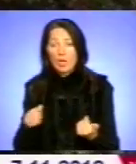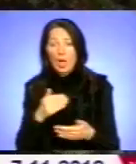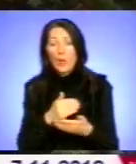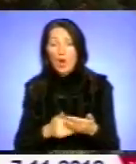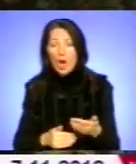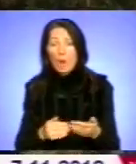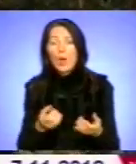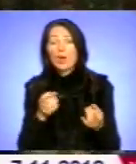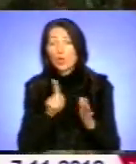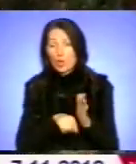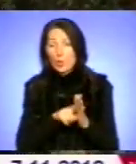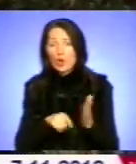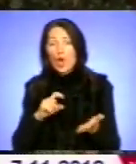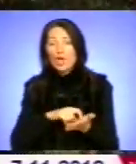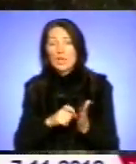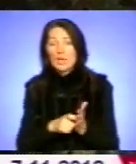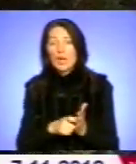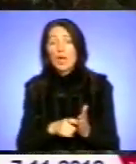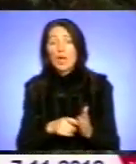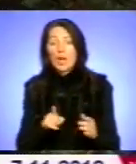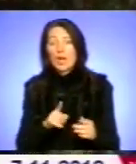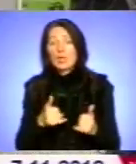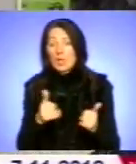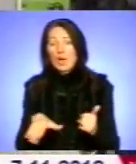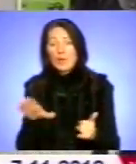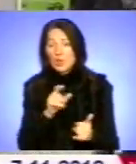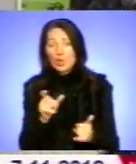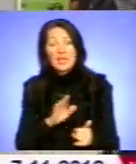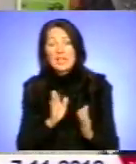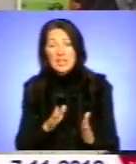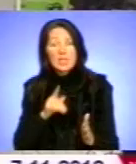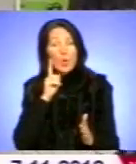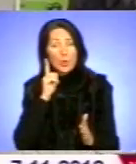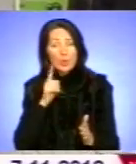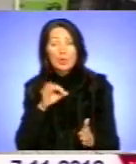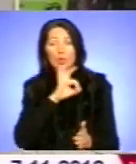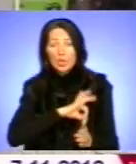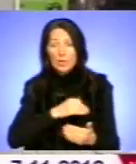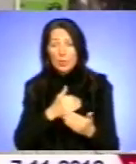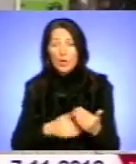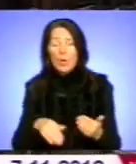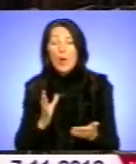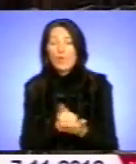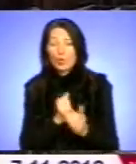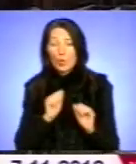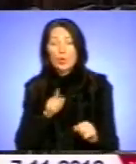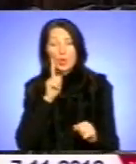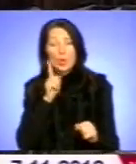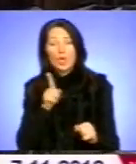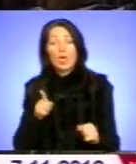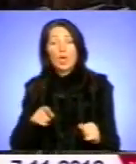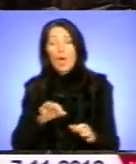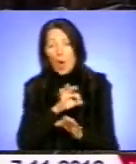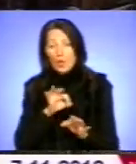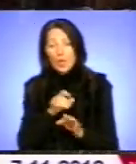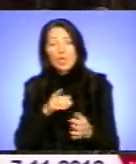розрахована на всі верстви населення, а не тільки на молодь. Скористатися програмами фонду можуть одинокі чи одружені молоді громадяни, яким